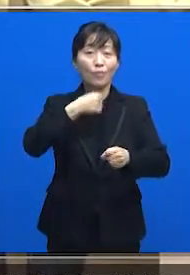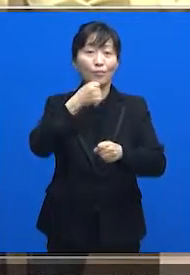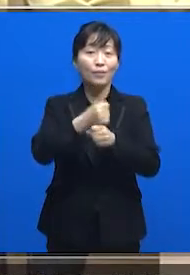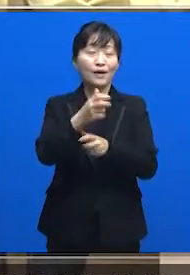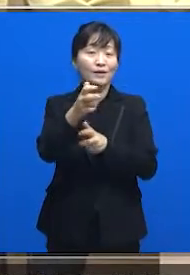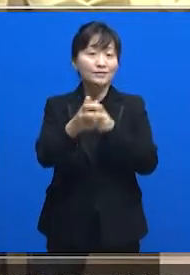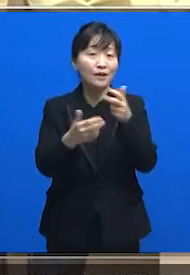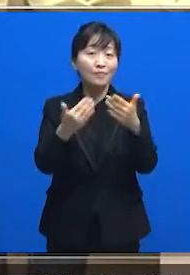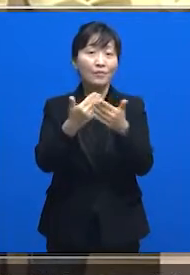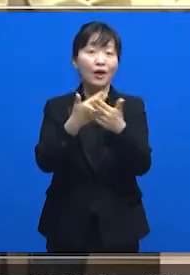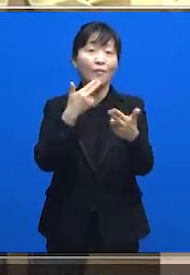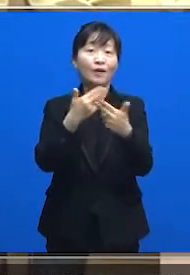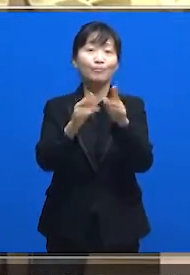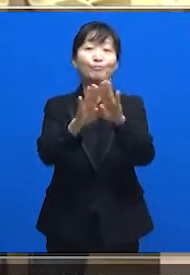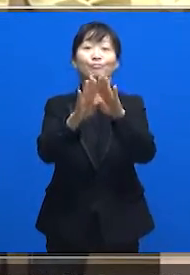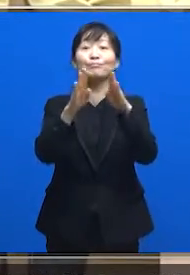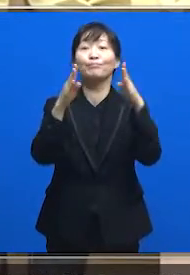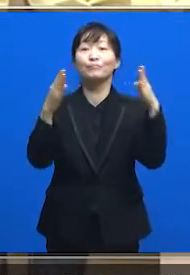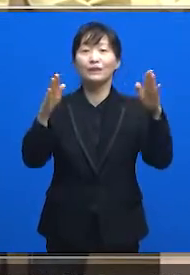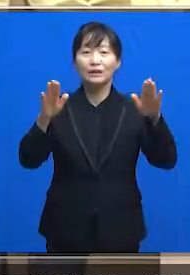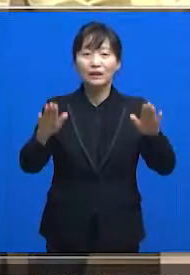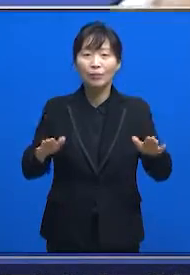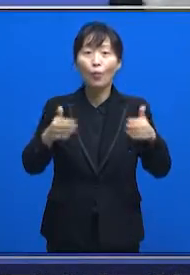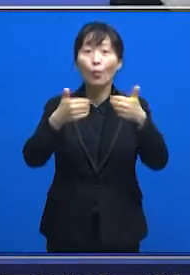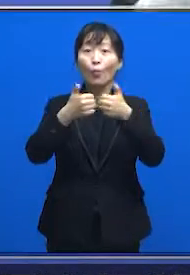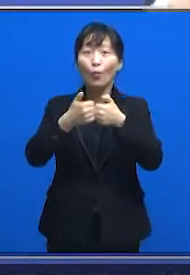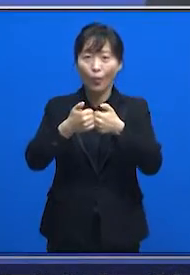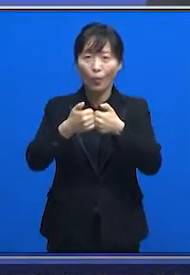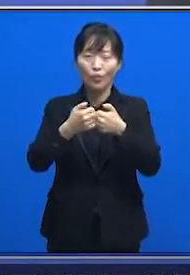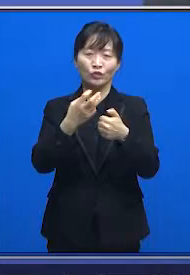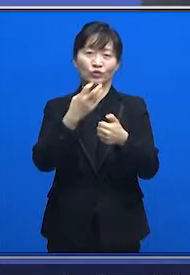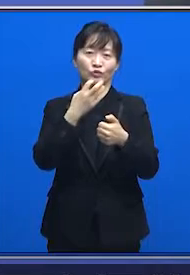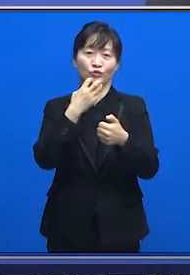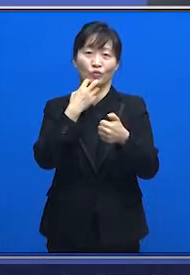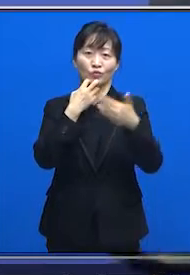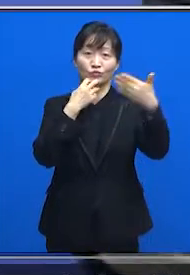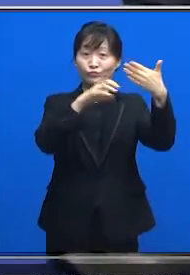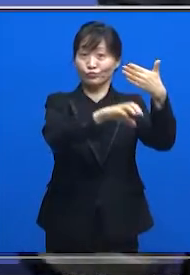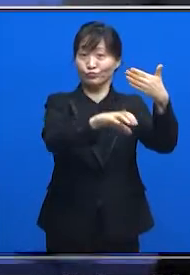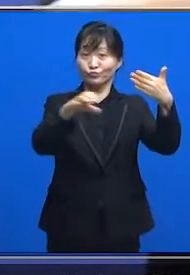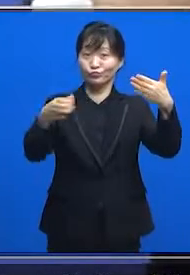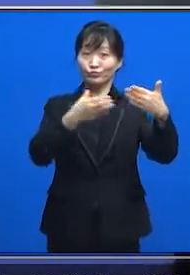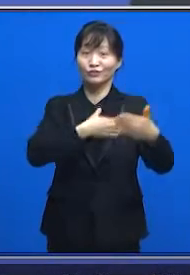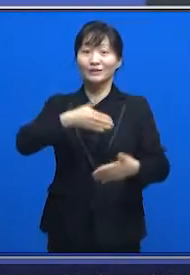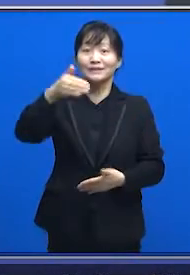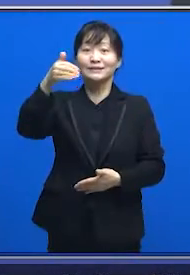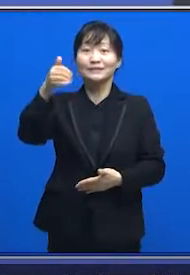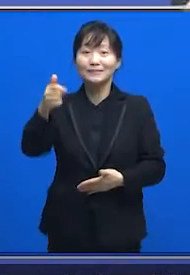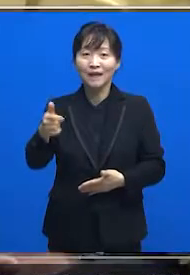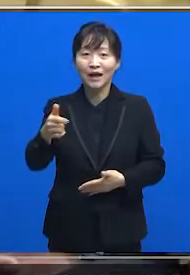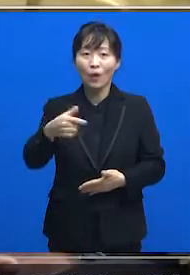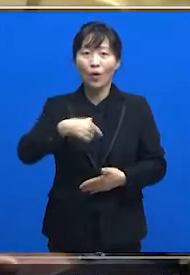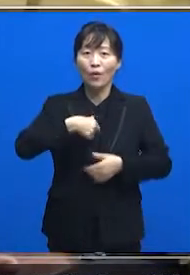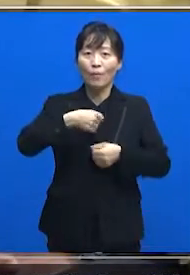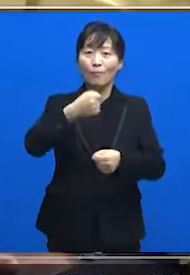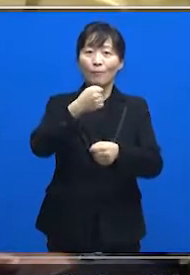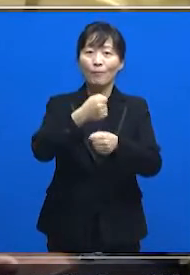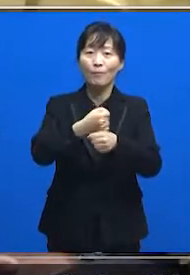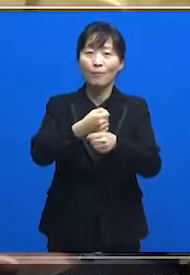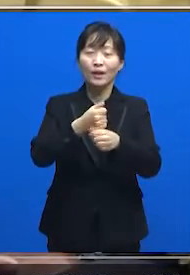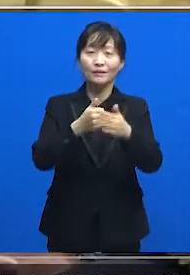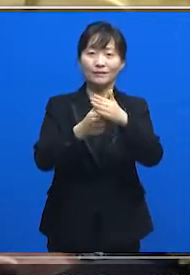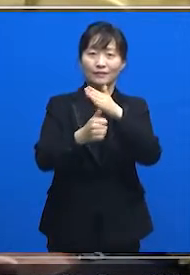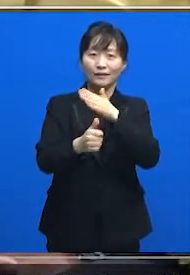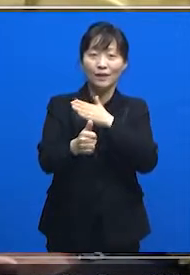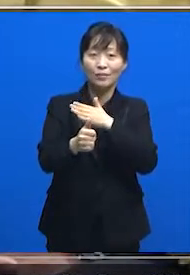산업 발전 협의회 가 개최됐습니다 이번 회의에는 서울시 9개 자치구 청장 지역별